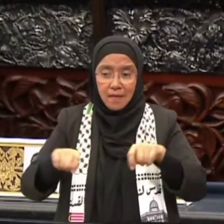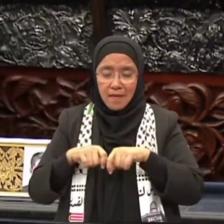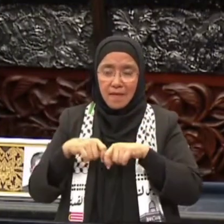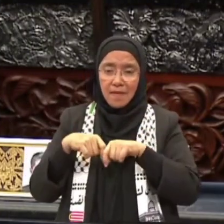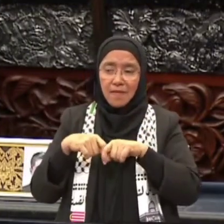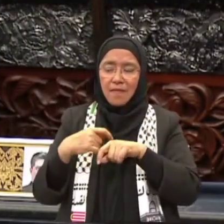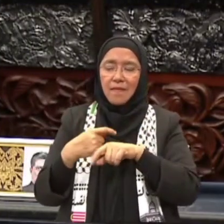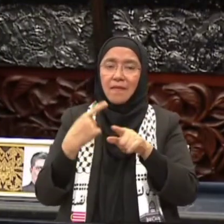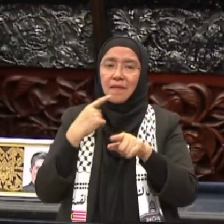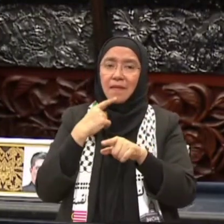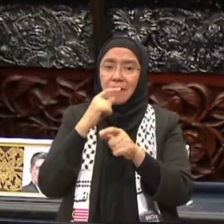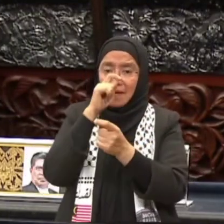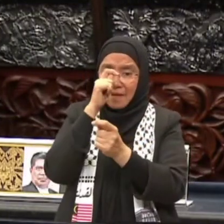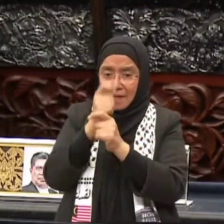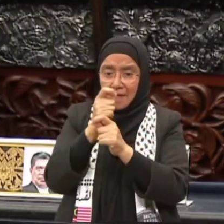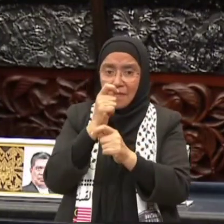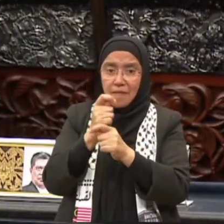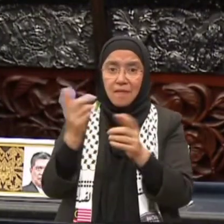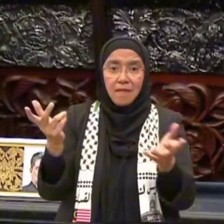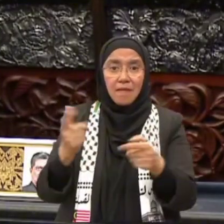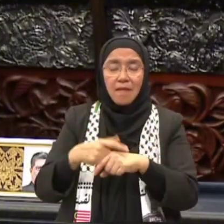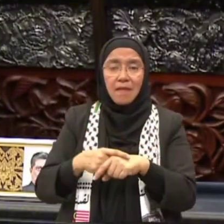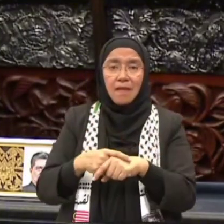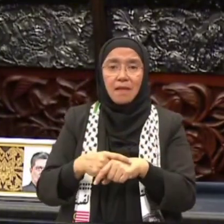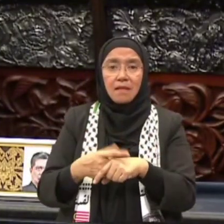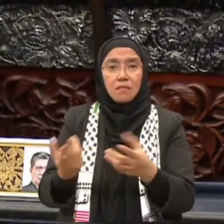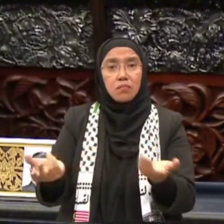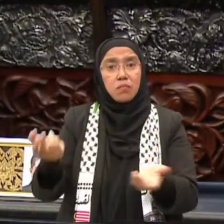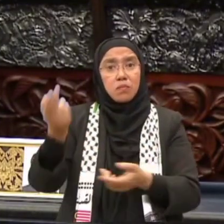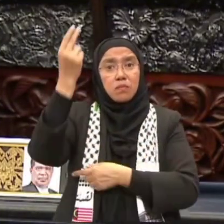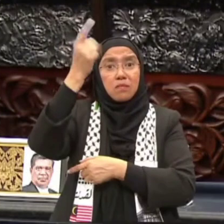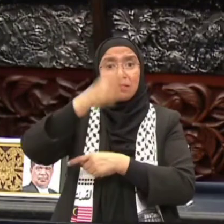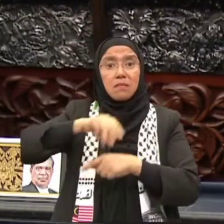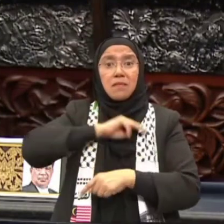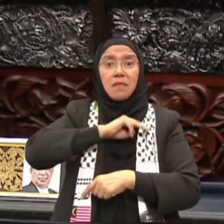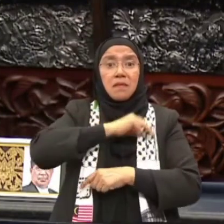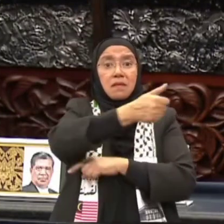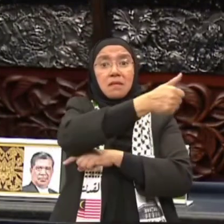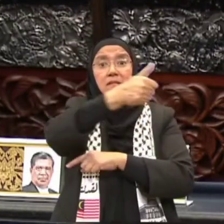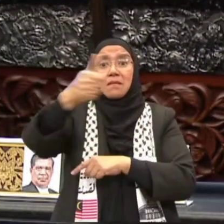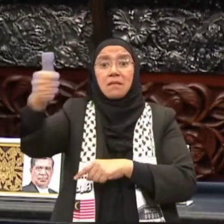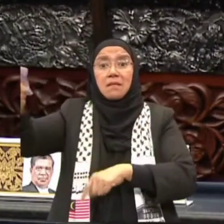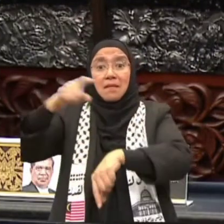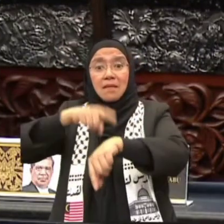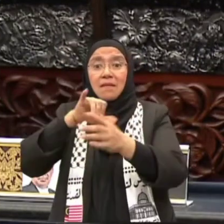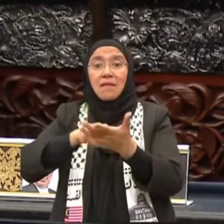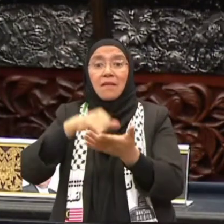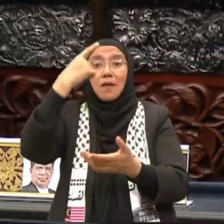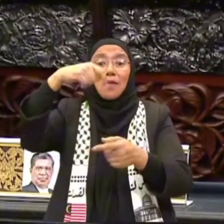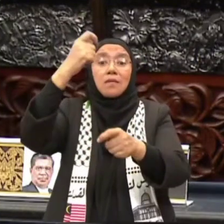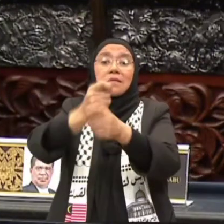terpulang kepada Jemaah Menteri pada ketika itu untuk menentukan bila nak dilaksanakan.